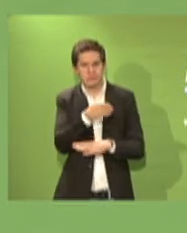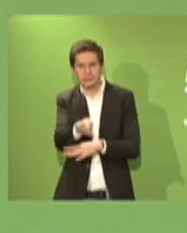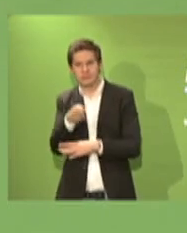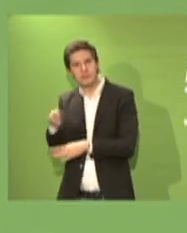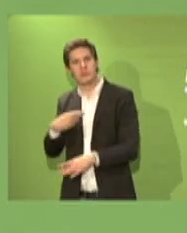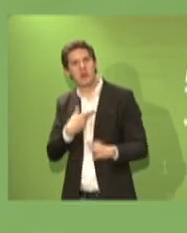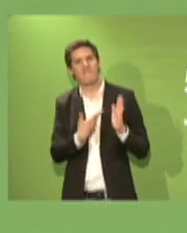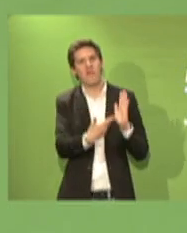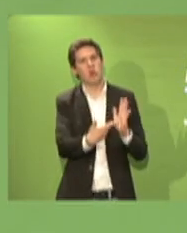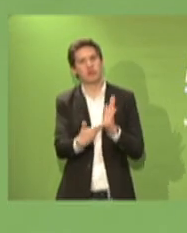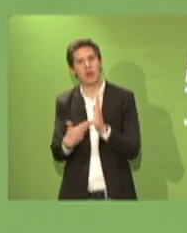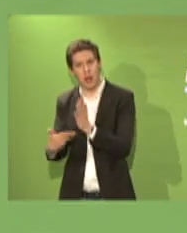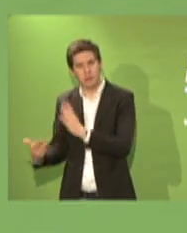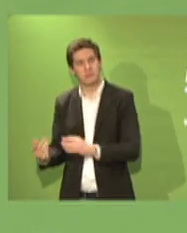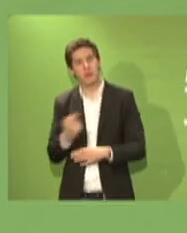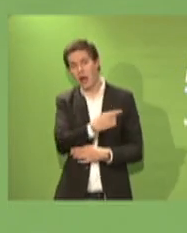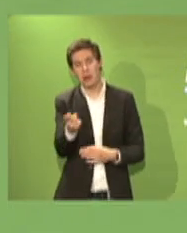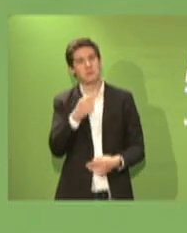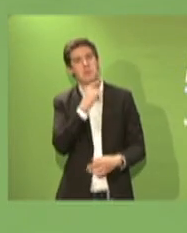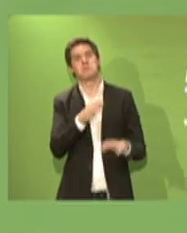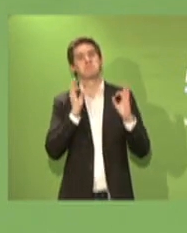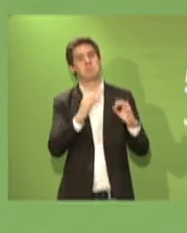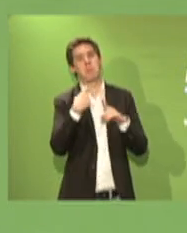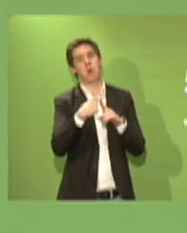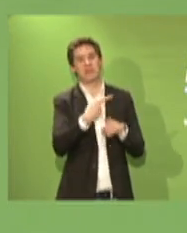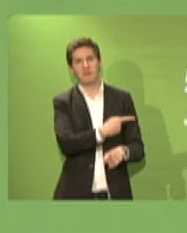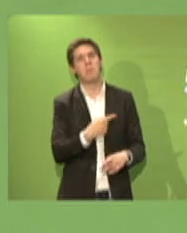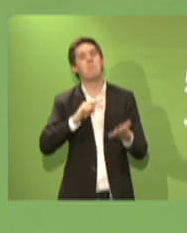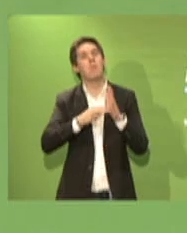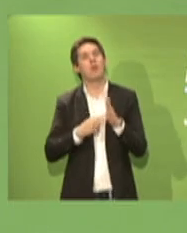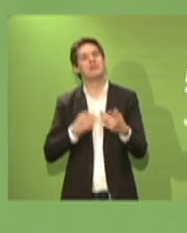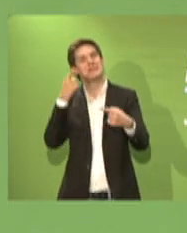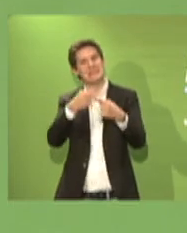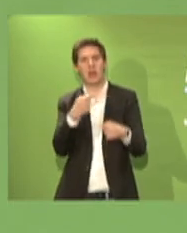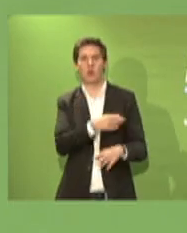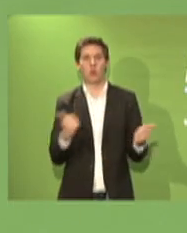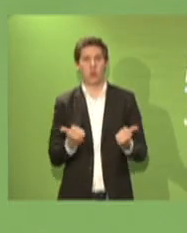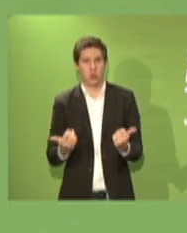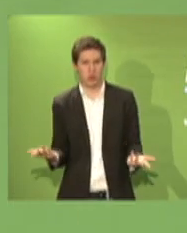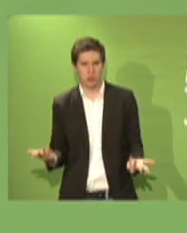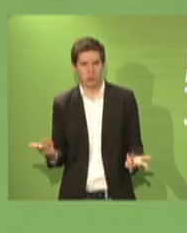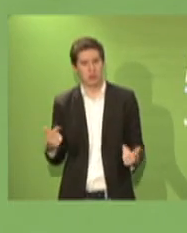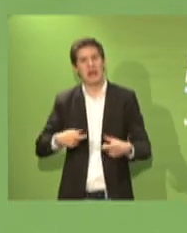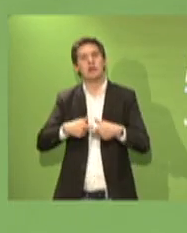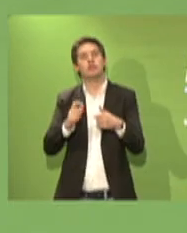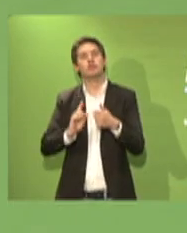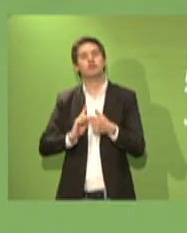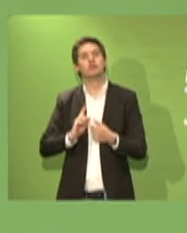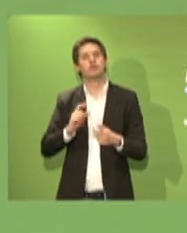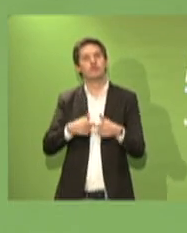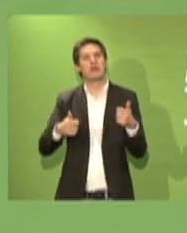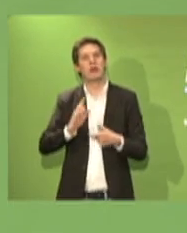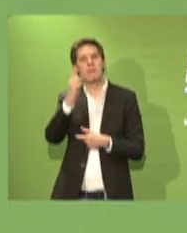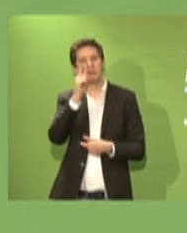allem wegen seiner politischen Zielsetzung sehr positiv bewertet. Im Landesfinanzrat stimmten die SchatzmeisterInnen dem nur bei 3 Enthaltungen